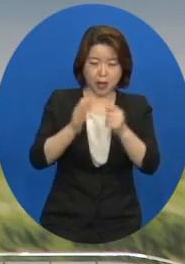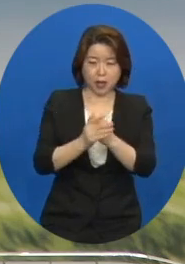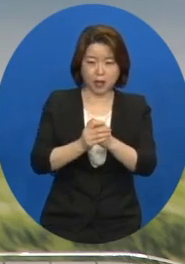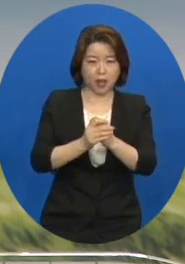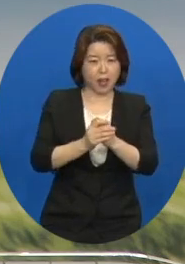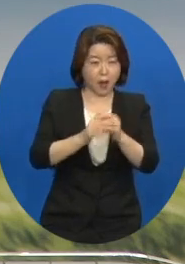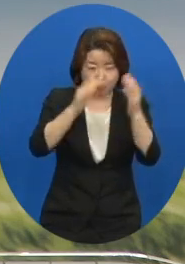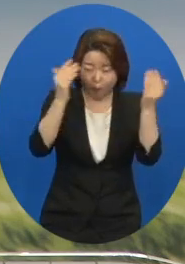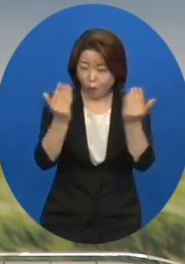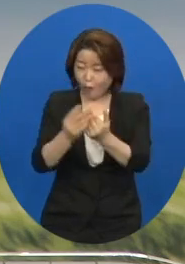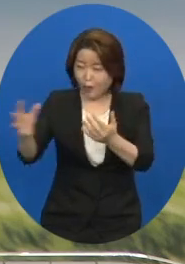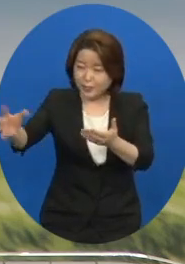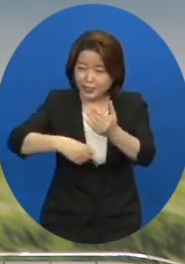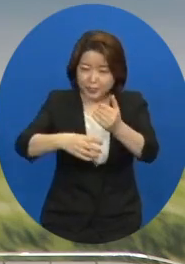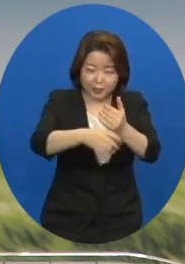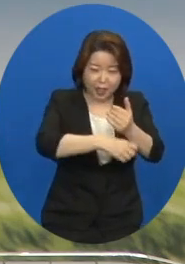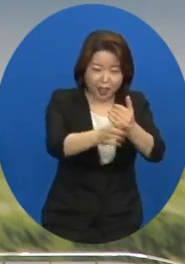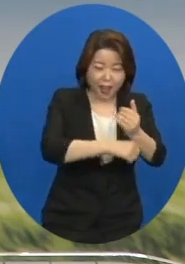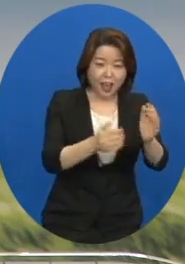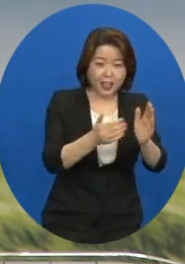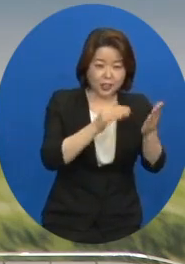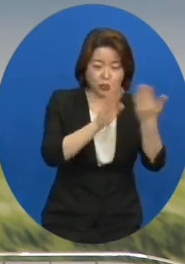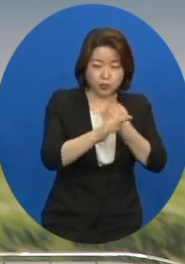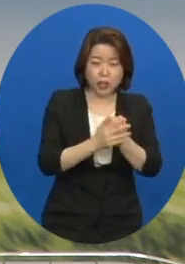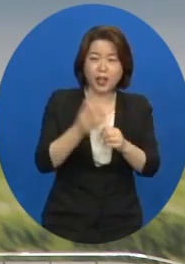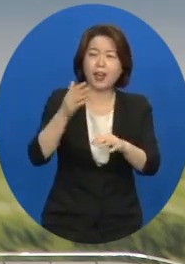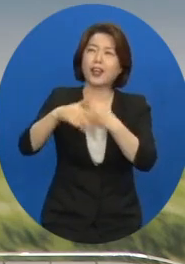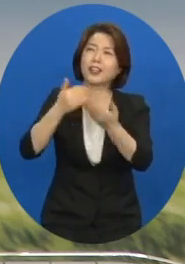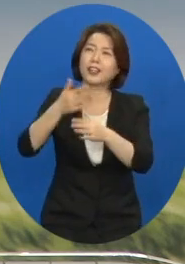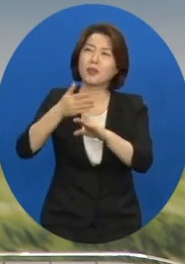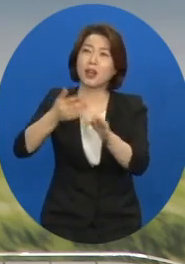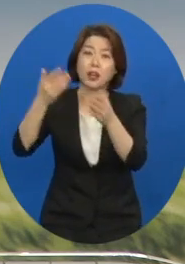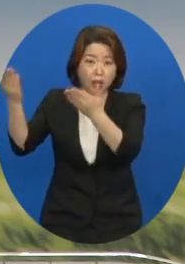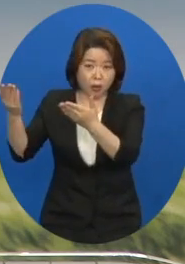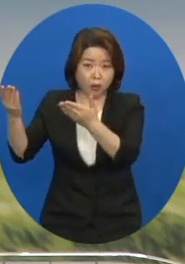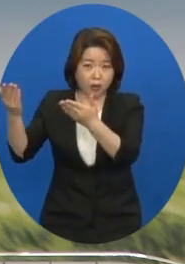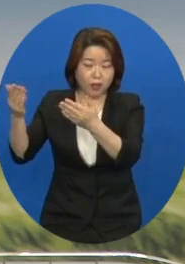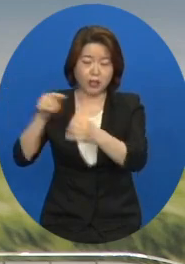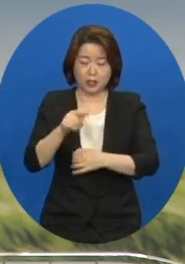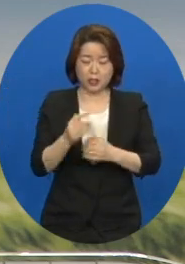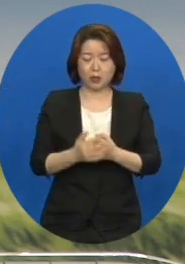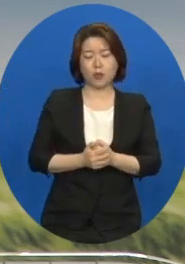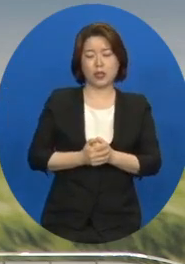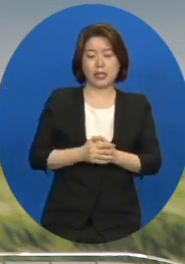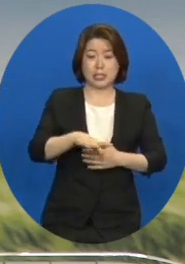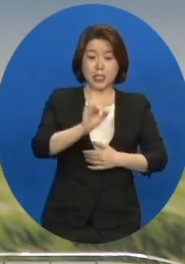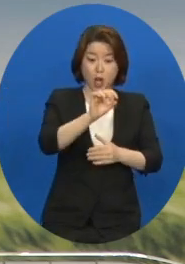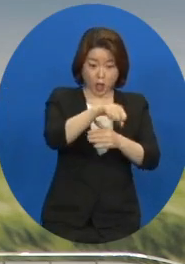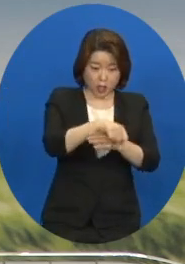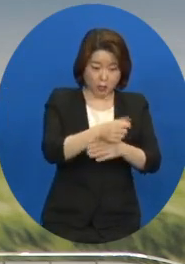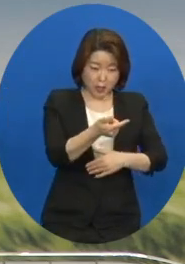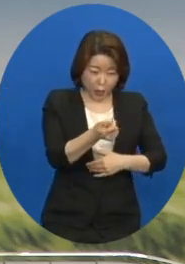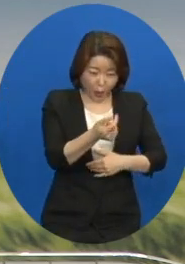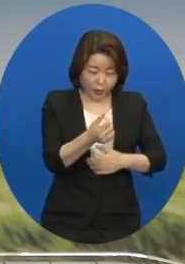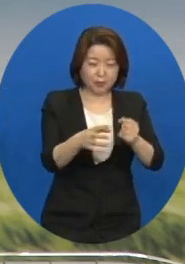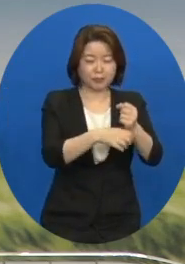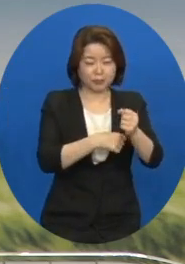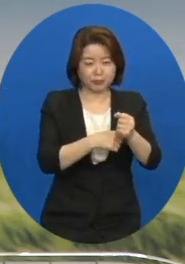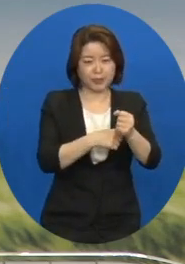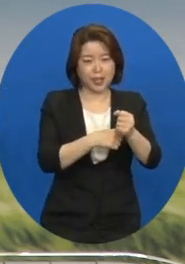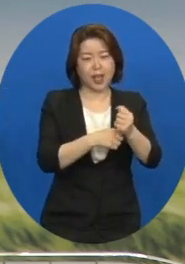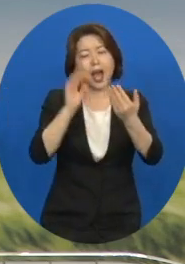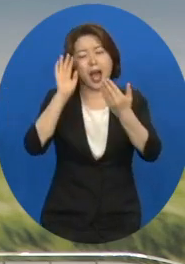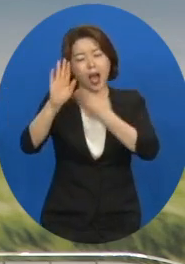다음에 하나님 감사해요 하는 거하고 첫 열매를 거두고 하나님 이제 다 주실